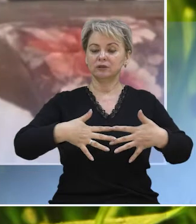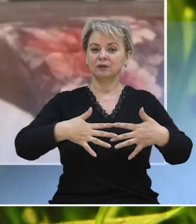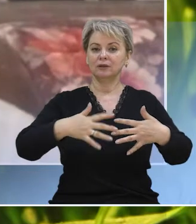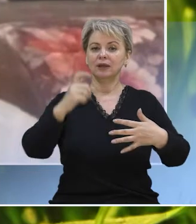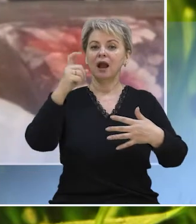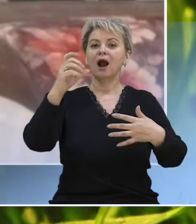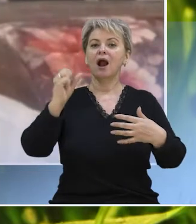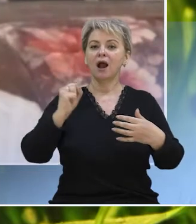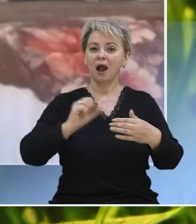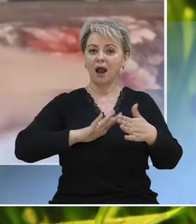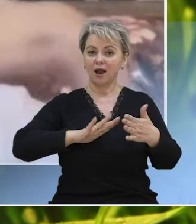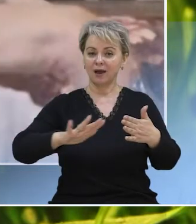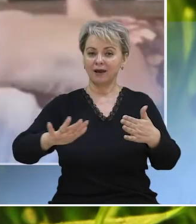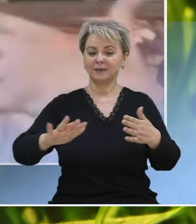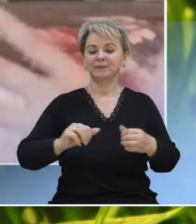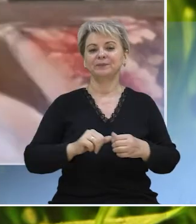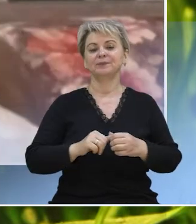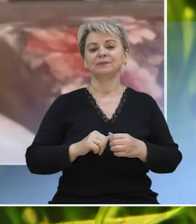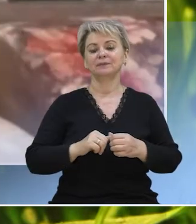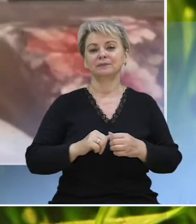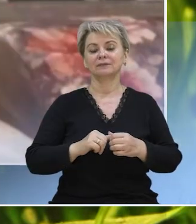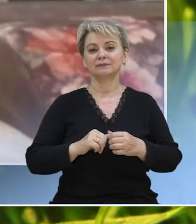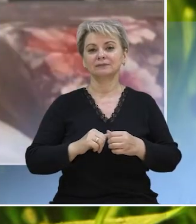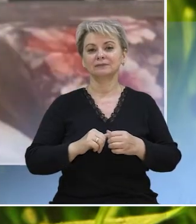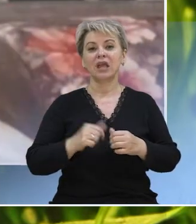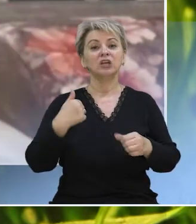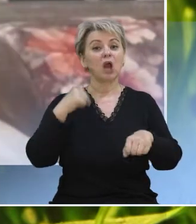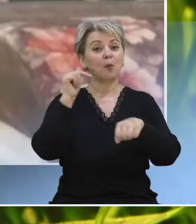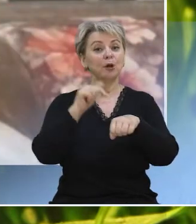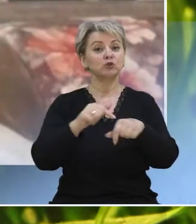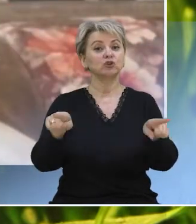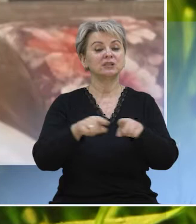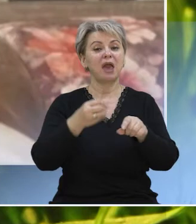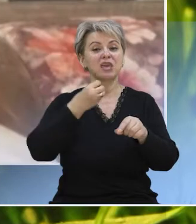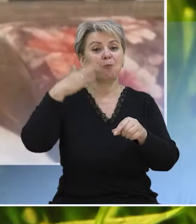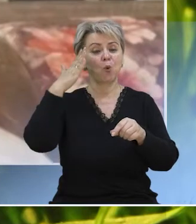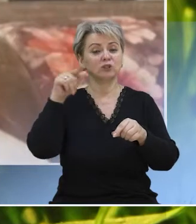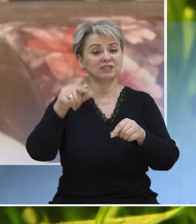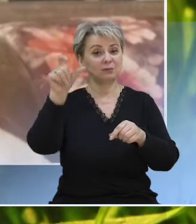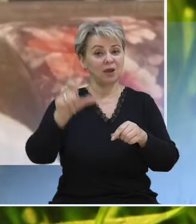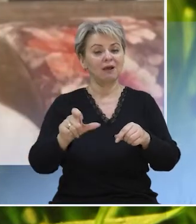живот, вдох, и «Ха». Я почувствовался японцем.